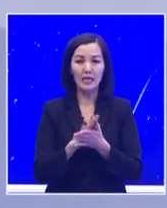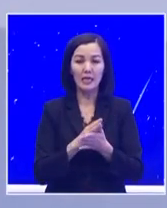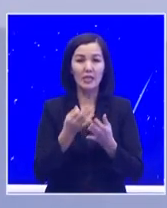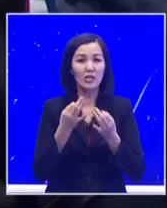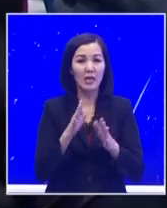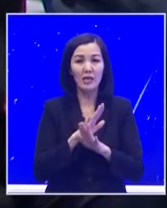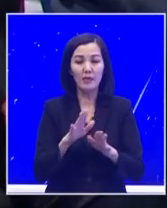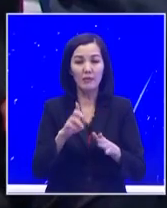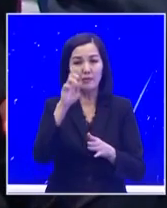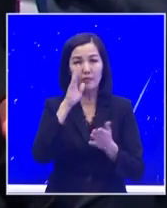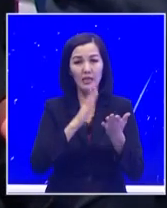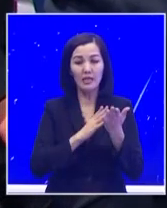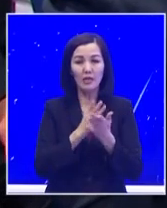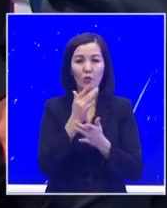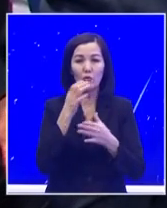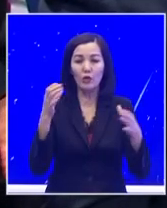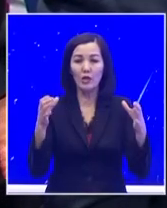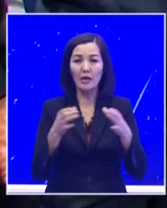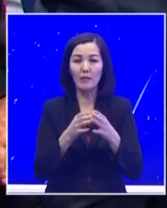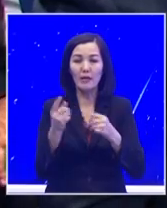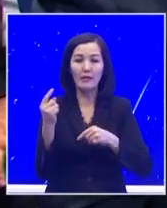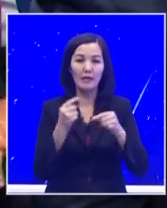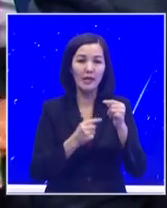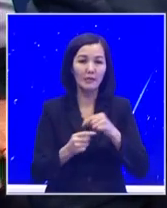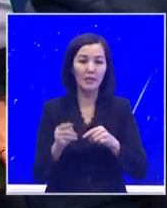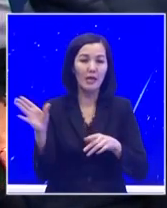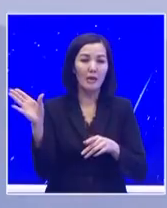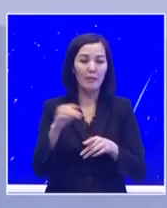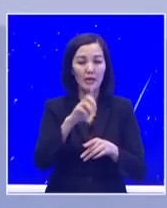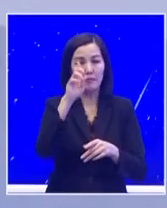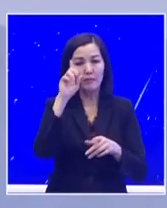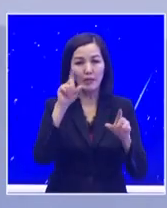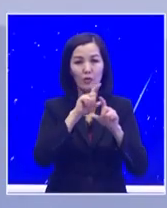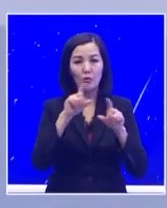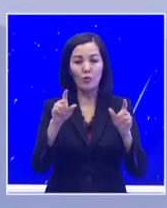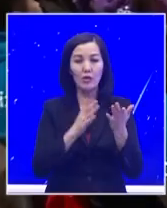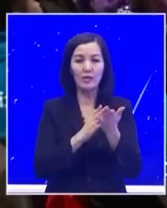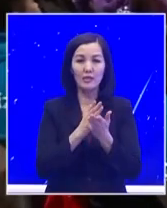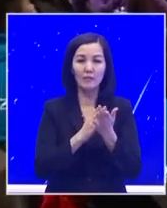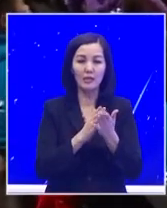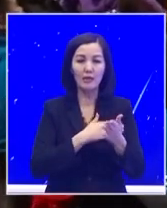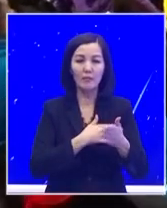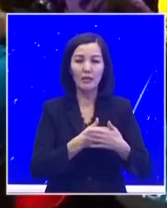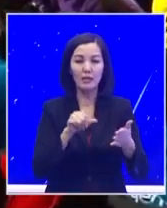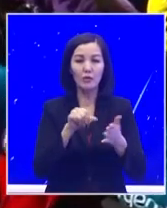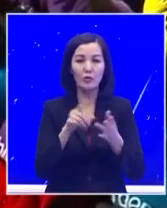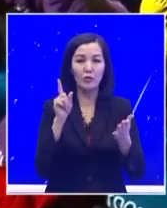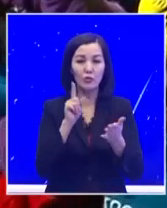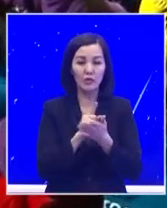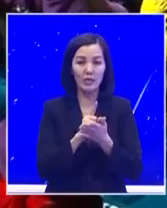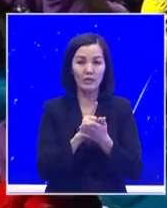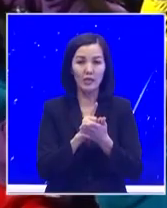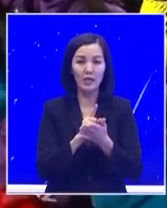мемлекеттік қызметкерлер, ұлттық компаниялар, кәсіпкерлер, барлық мемлекеттік орган қызметкерлері белсене кірісуі тиіс.